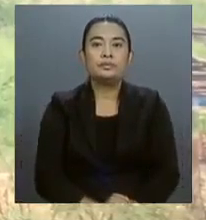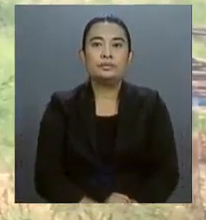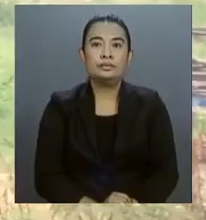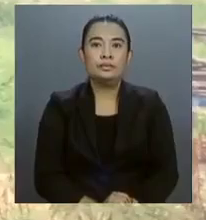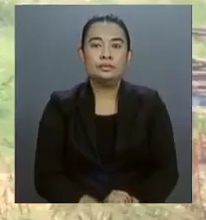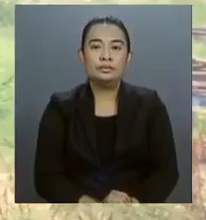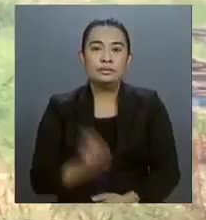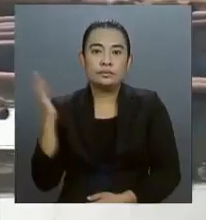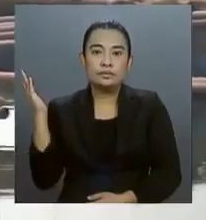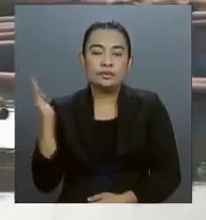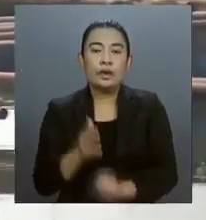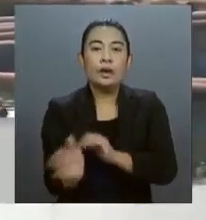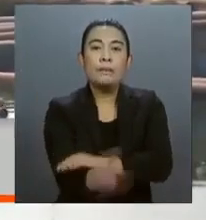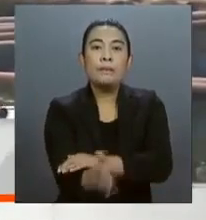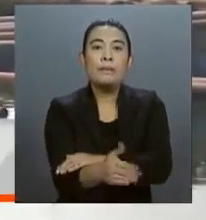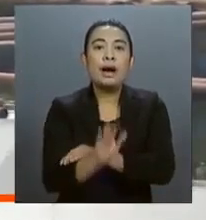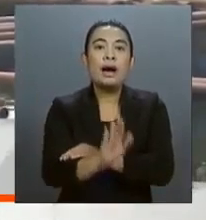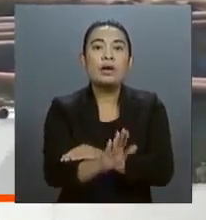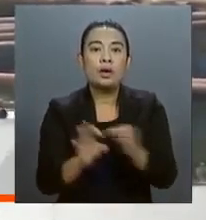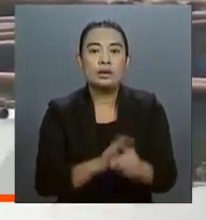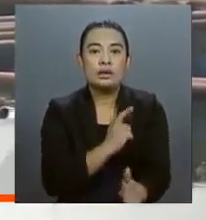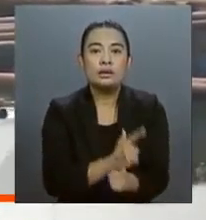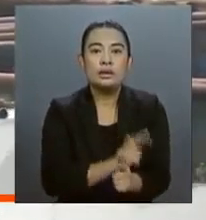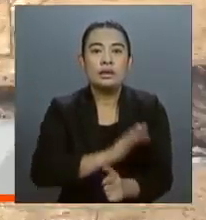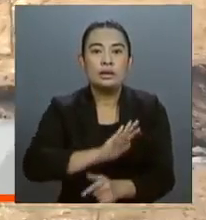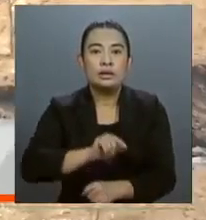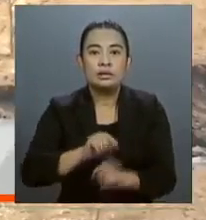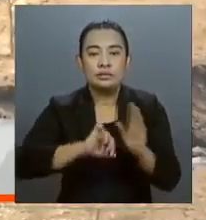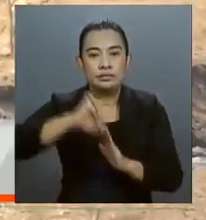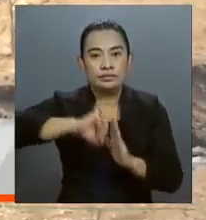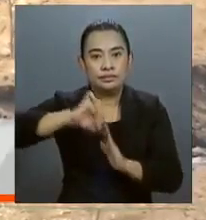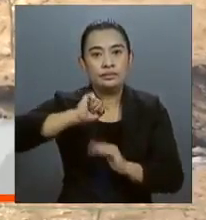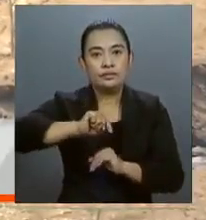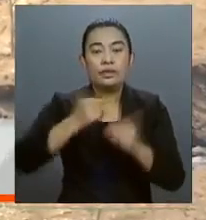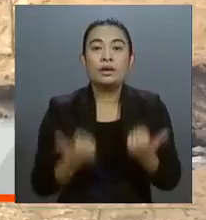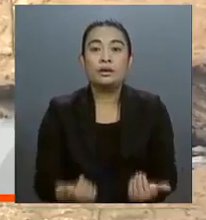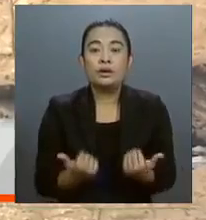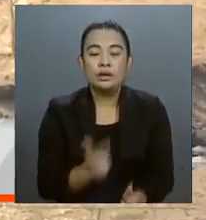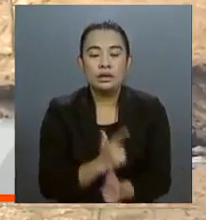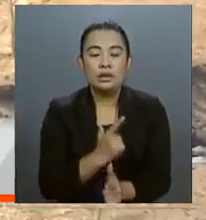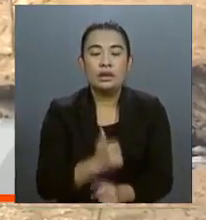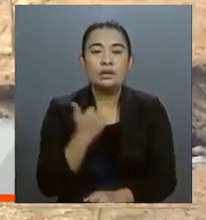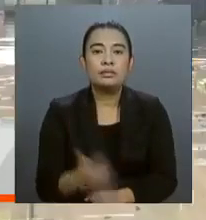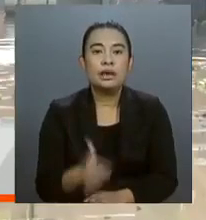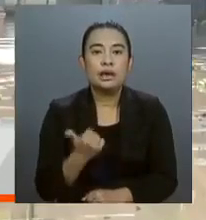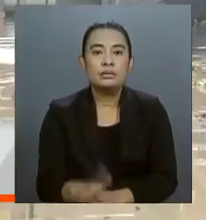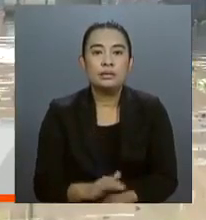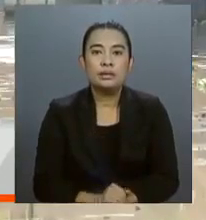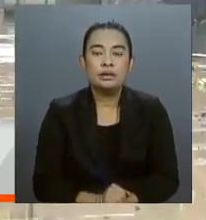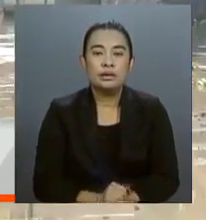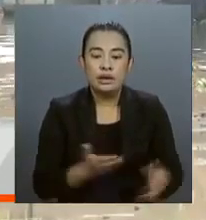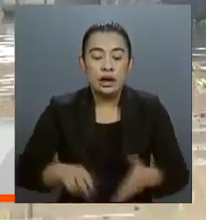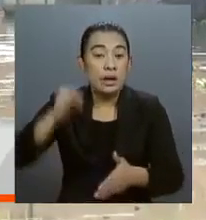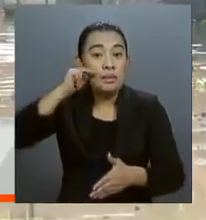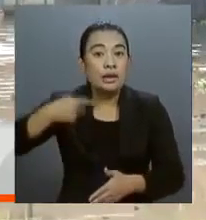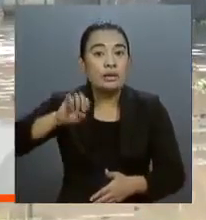กระชังปลาของชาวบ้านหัวขวงตำบลสองแควอำเภอดอยหลอดจังหวัดเชียงใหม่ขณะนี้ไม่สามารถเลี้ยงปลาได้อีกเนื่องจากแม่น้ำปิงแห้งข